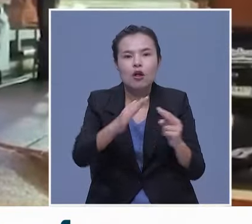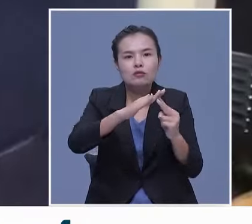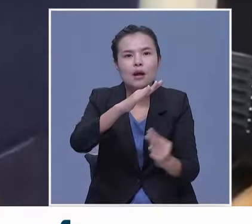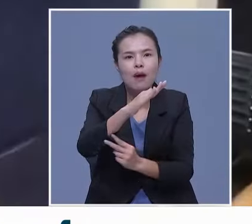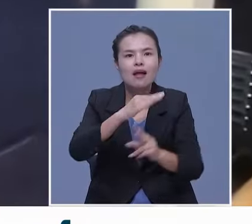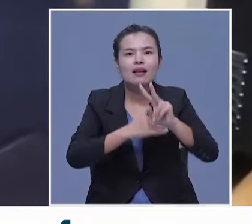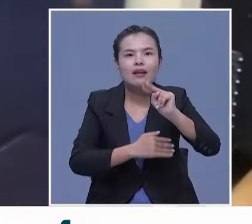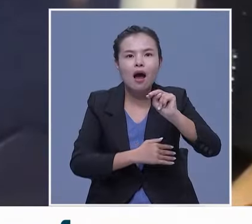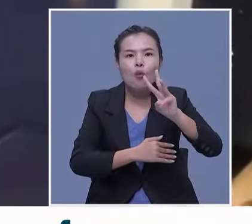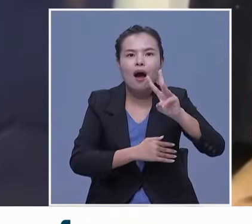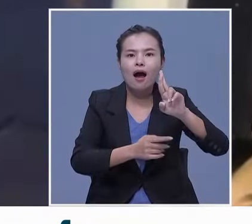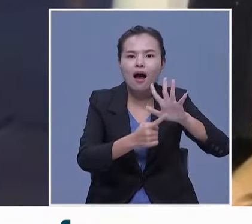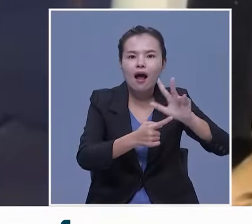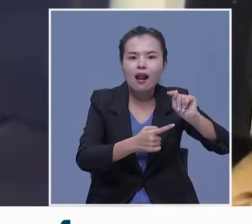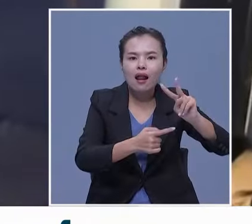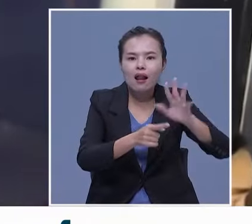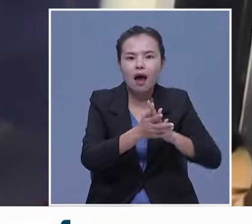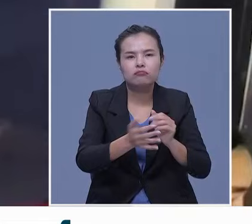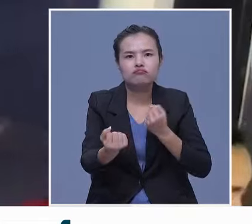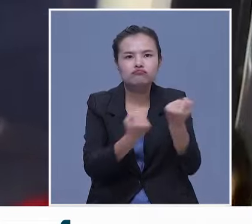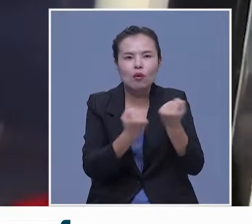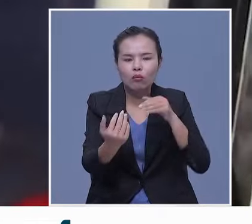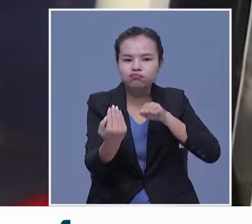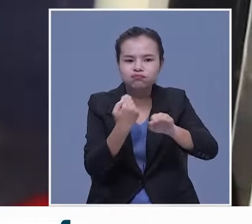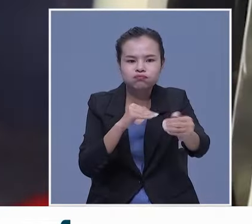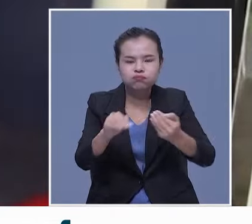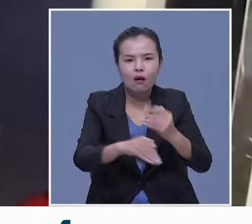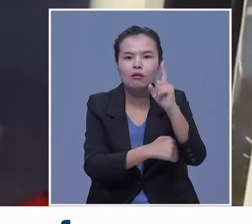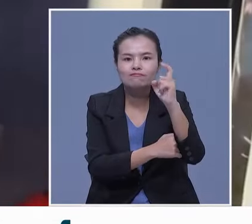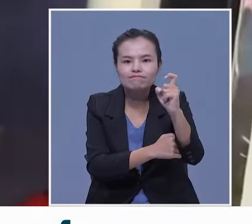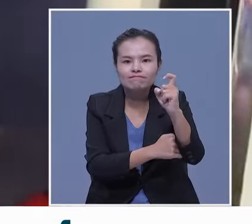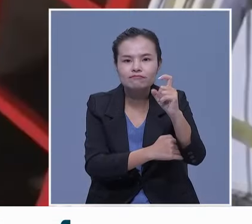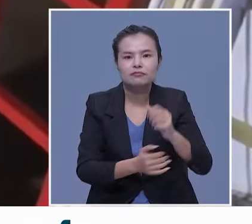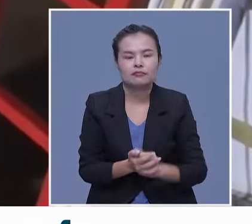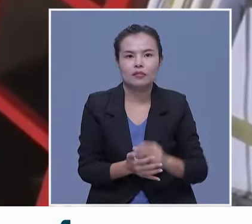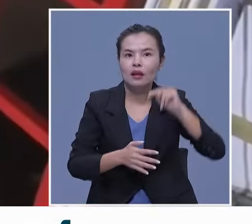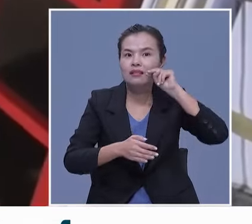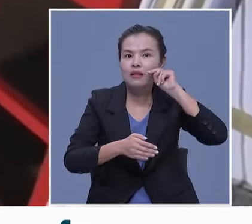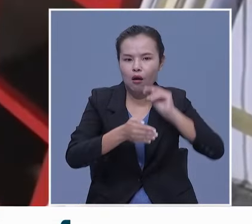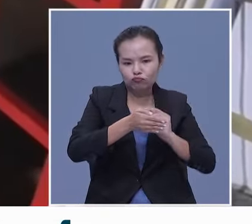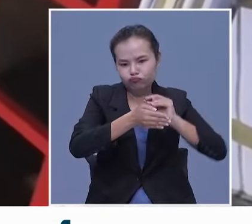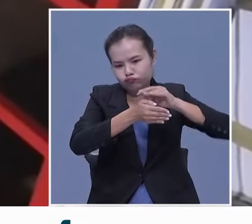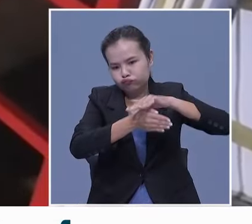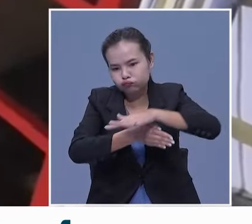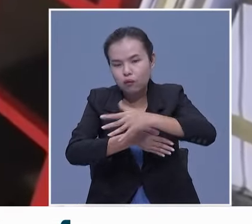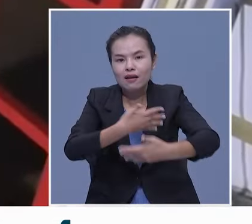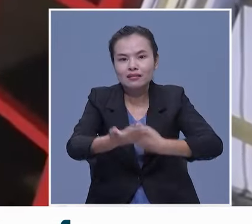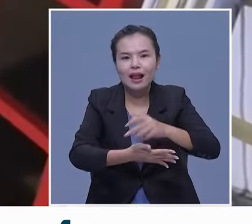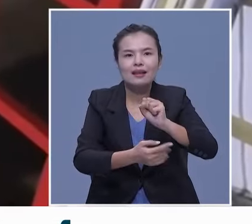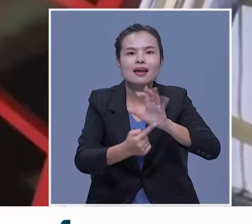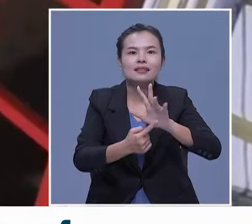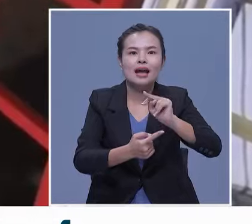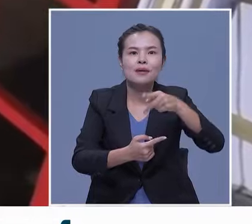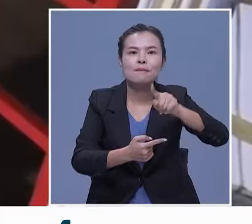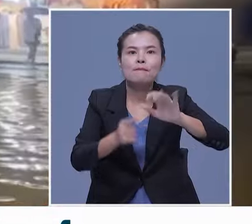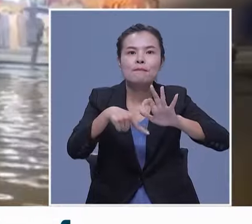นวรัตอย่างรวดเร็วรถเล็กไม่สามารถผ่านได้นะครับนอกจากนี้มวลน้ำเนี่ยยังทะลักเข้าพื้นที่ตลาดสันปากห่อยย่าน